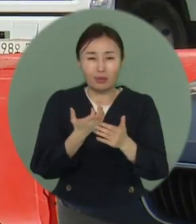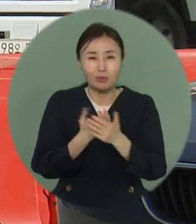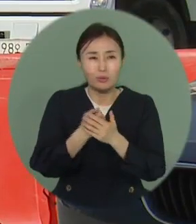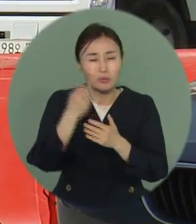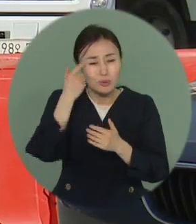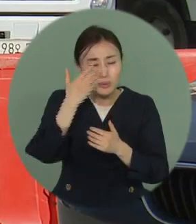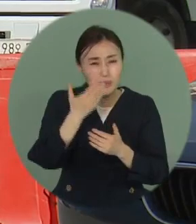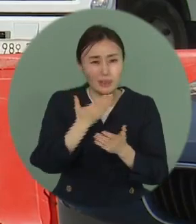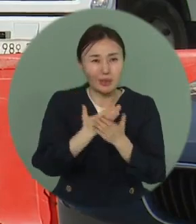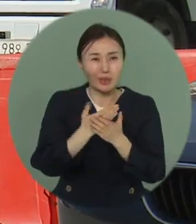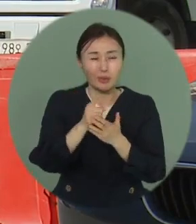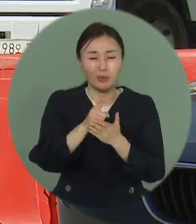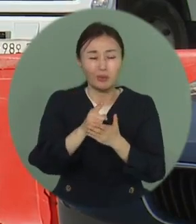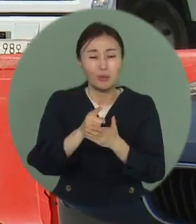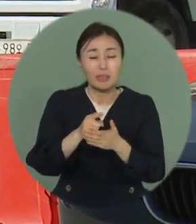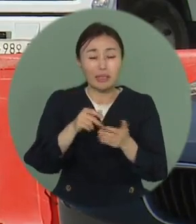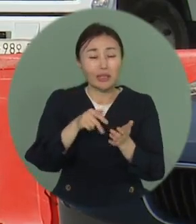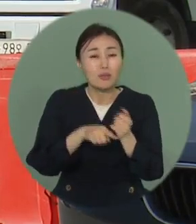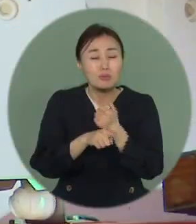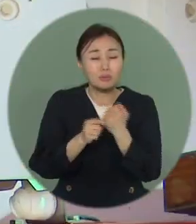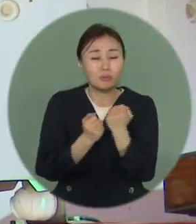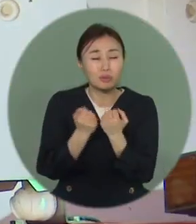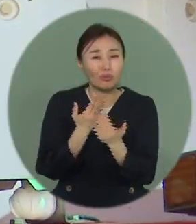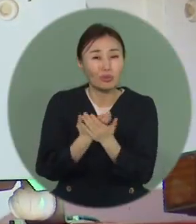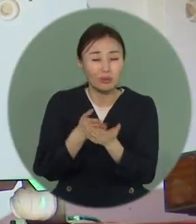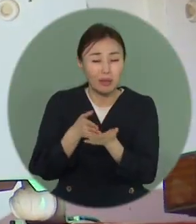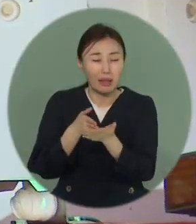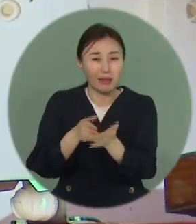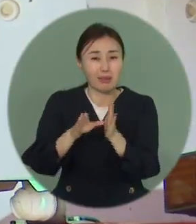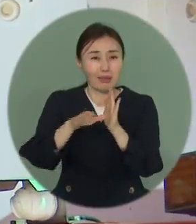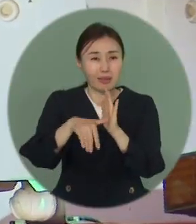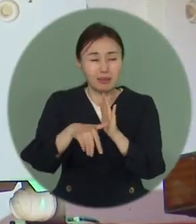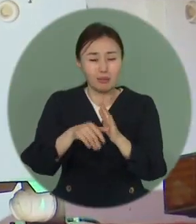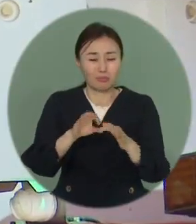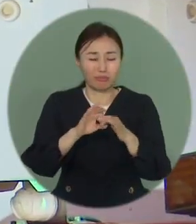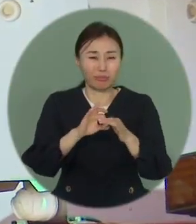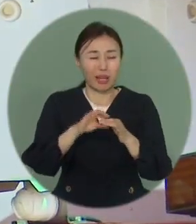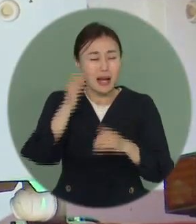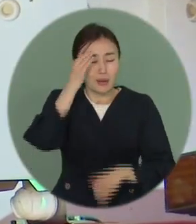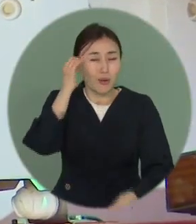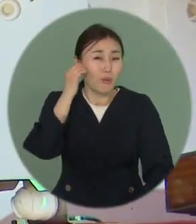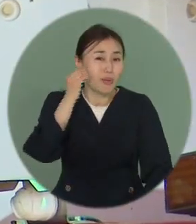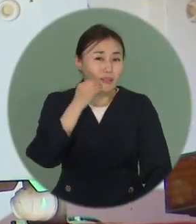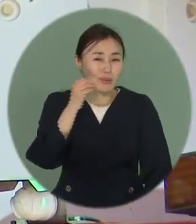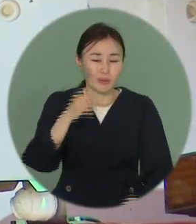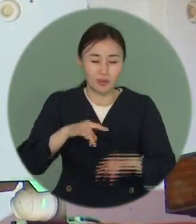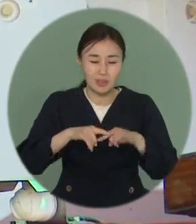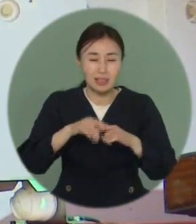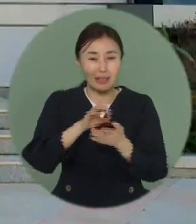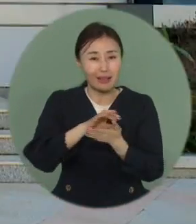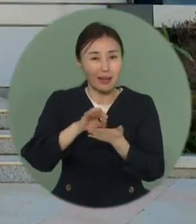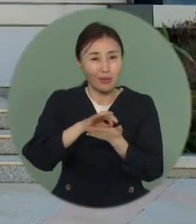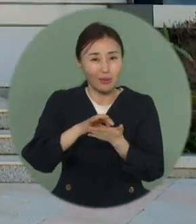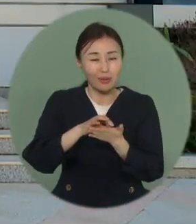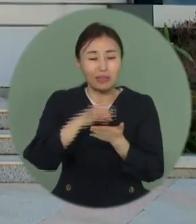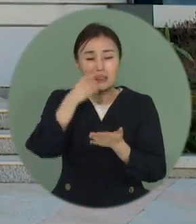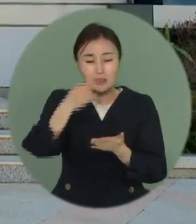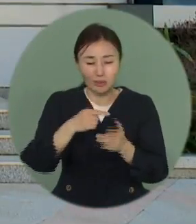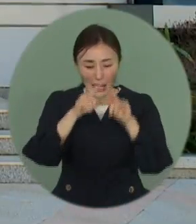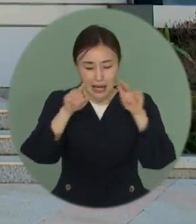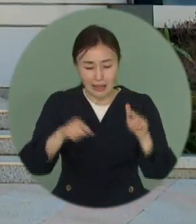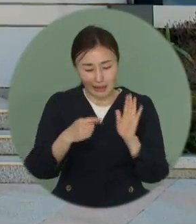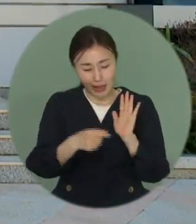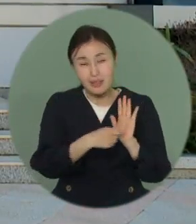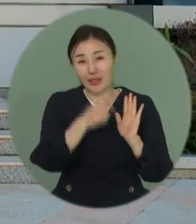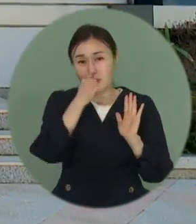취재진의 인터뷰 요청을 거부하고 서면을 통해 관련 내용은 한전 홈페이지와 전기 사용 신청서에 고지하고 있으며